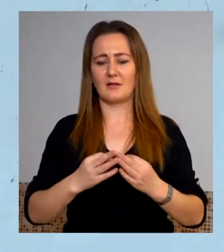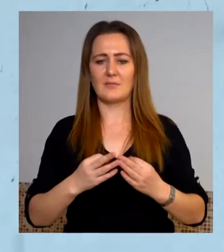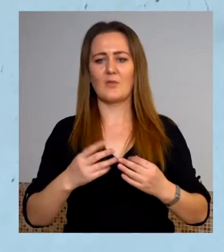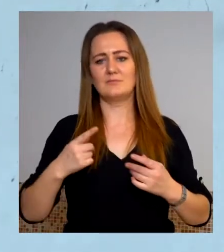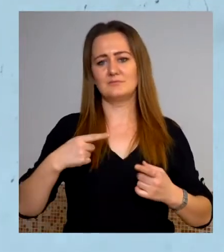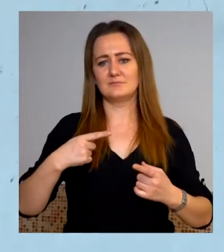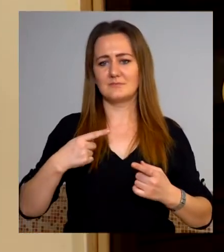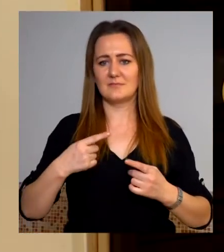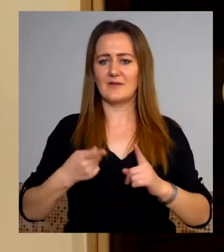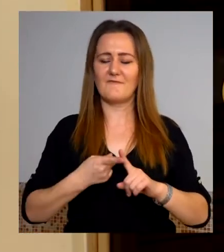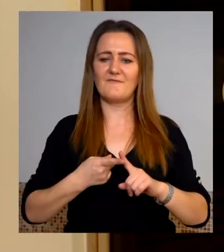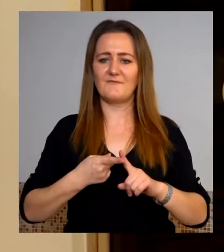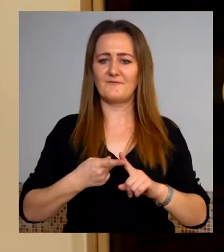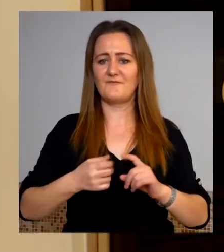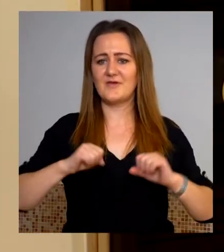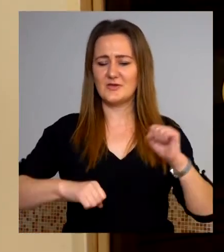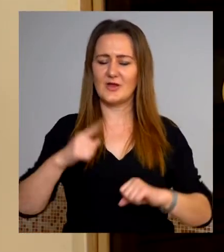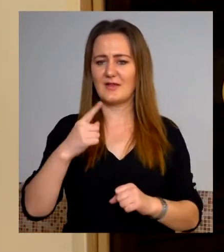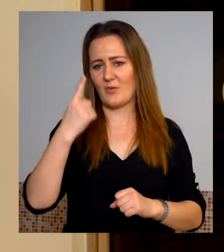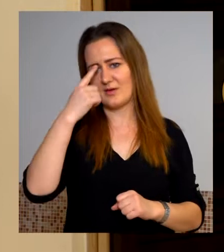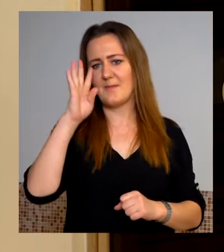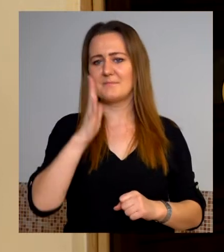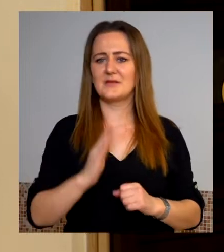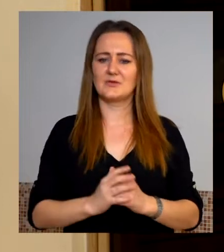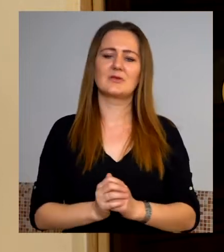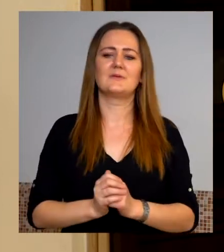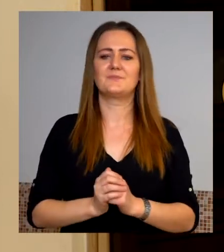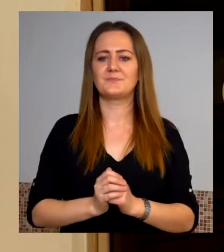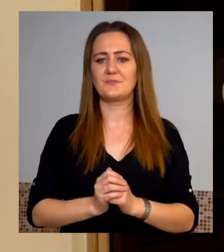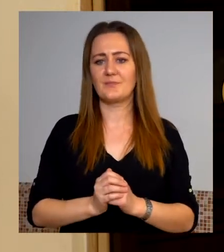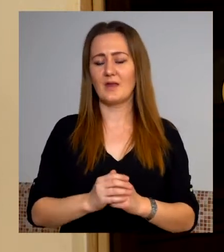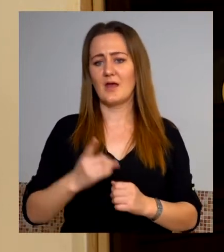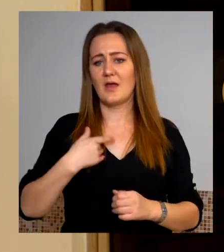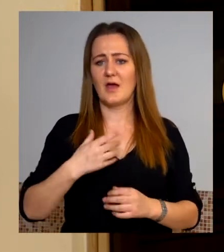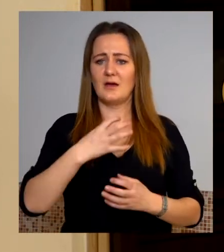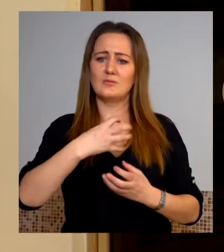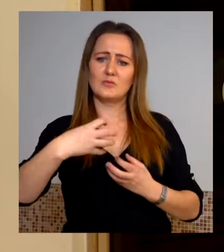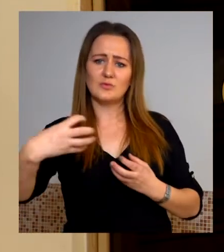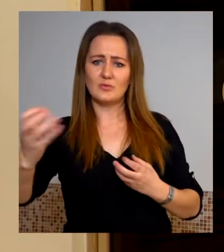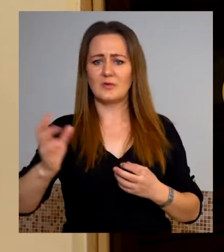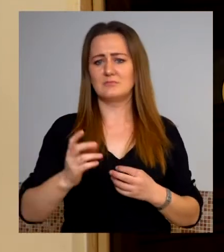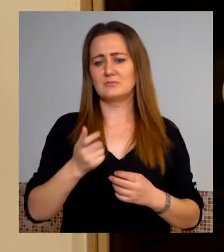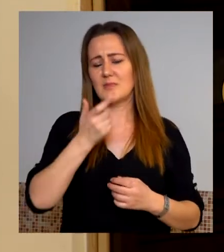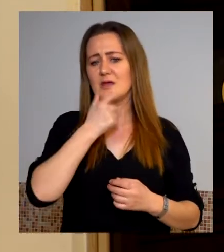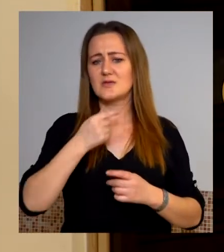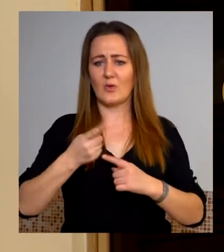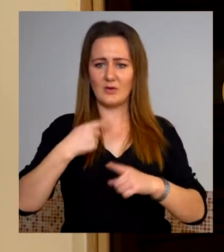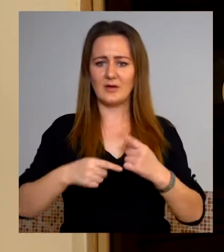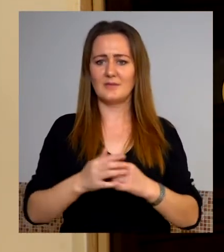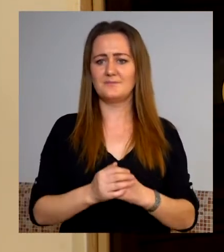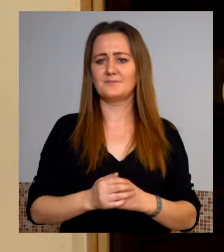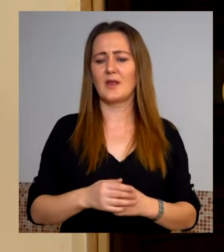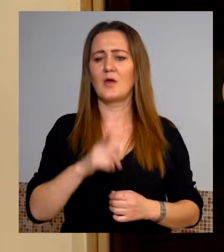tako i psihički. Saune, povijesno gledano, kao i masaže, imaju izuzetno dugačku povijest, znači već od kamenog doba, ljudi su se